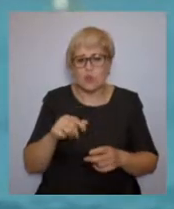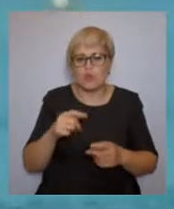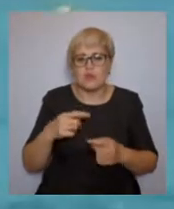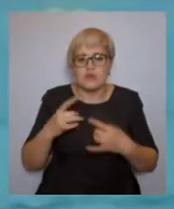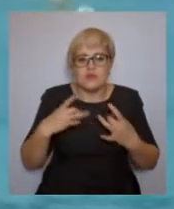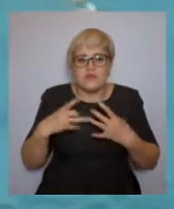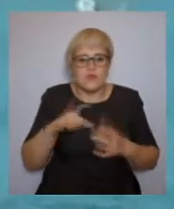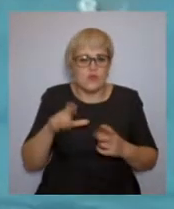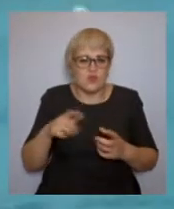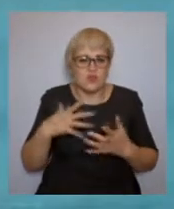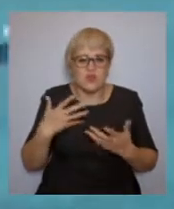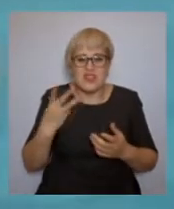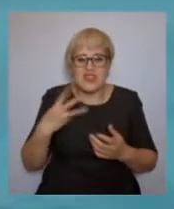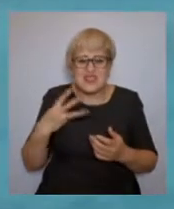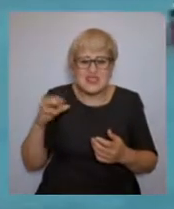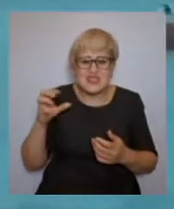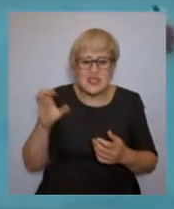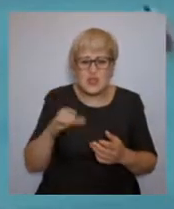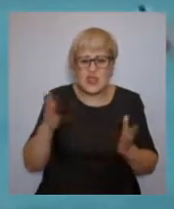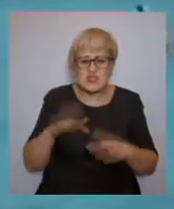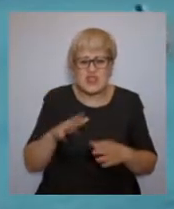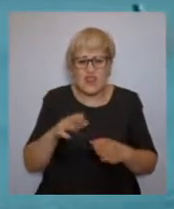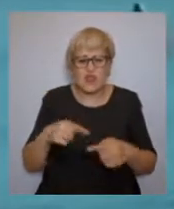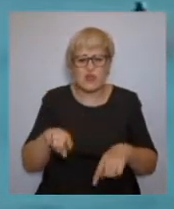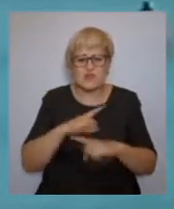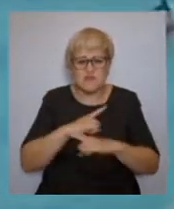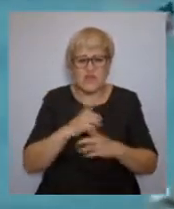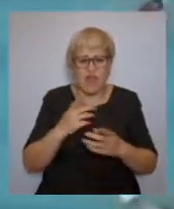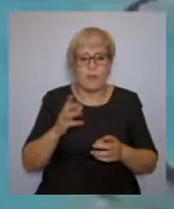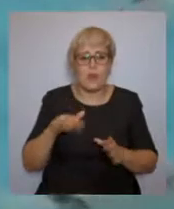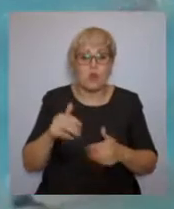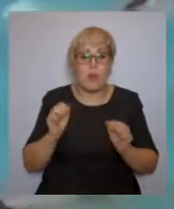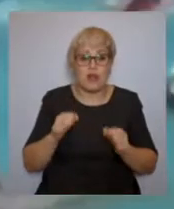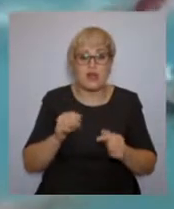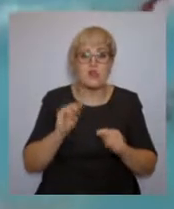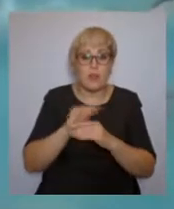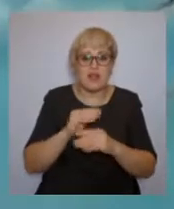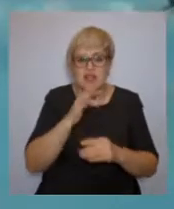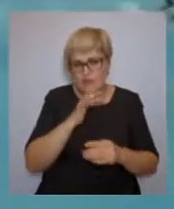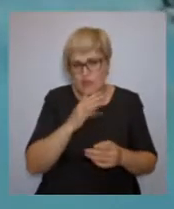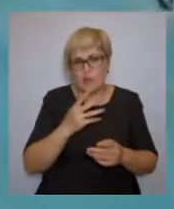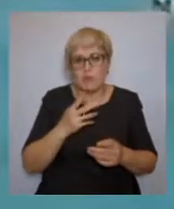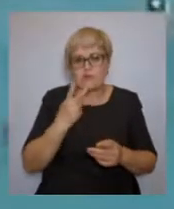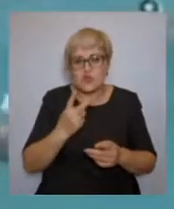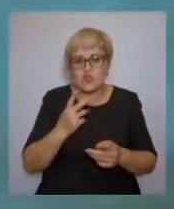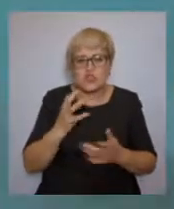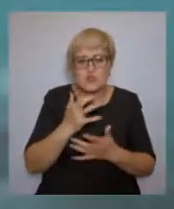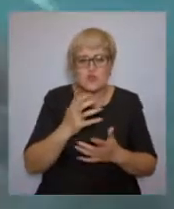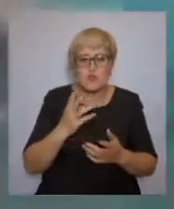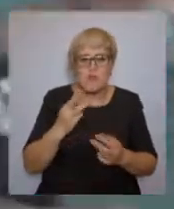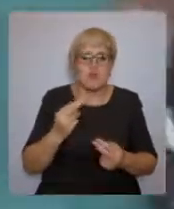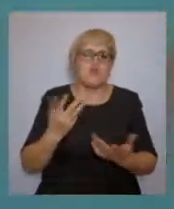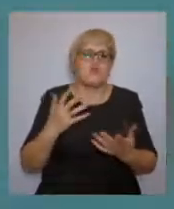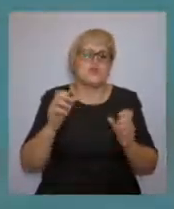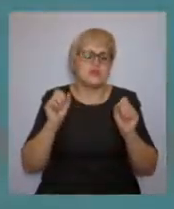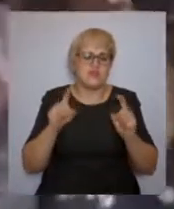оставалась до спасительного финального свистка потом могло бекапа вительно и время там будешь наша соберутся но вот этот мяч